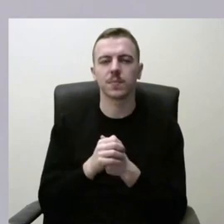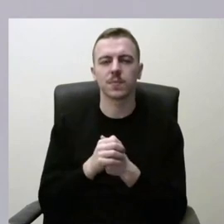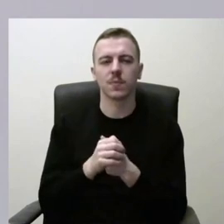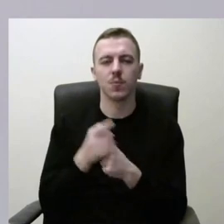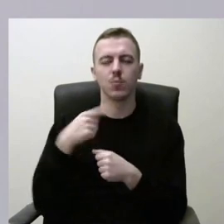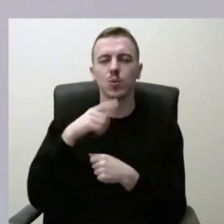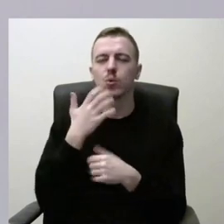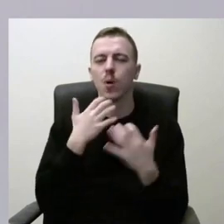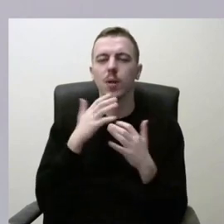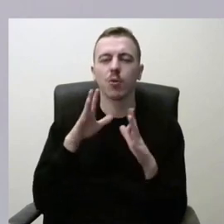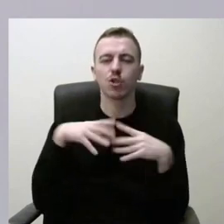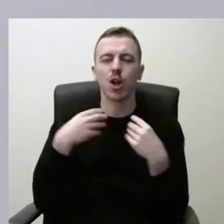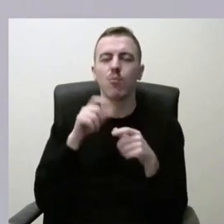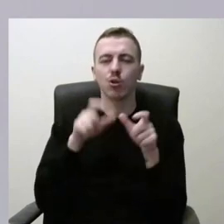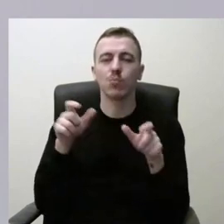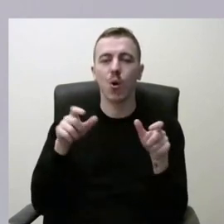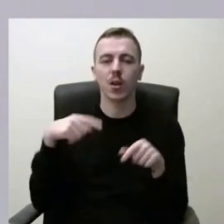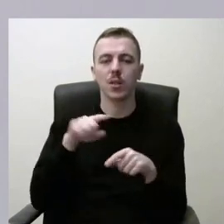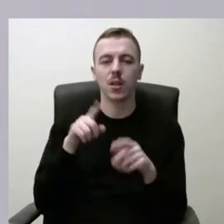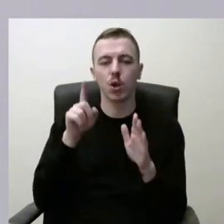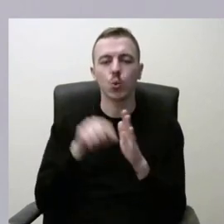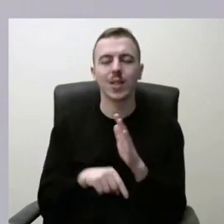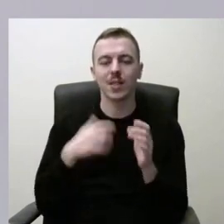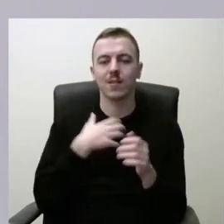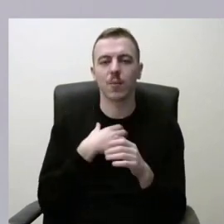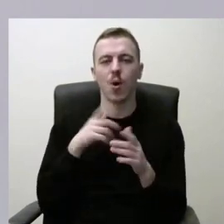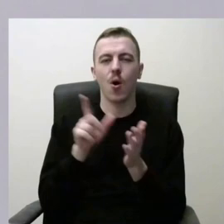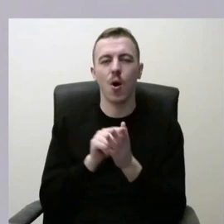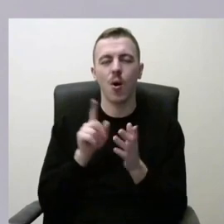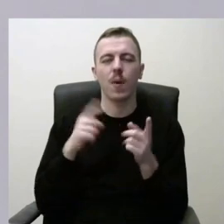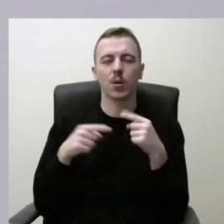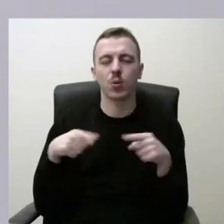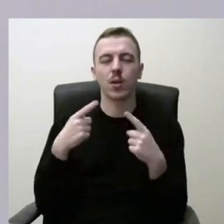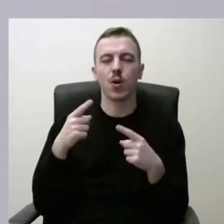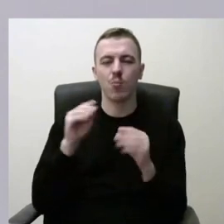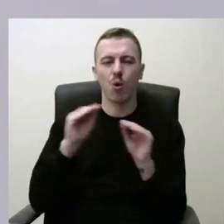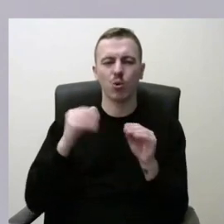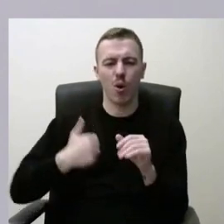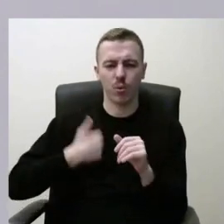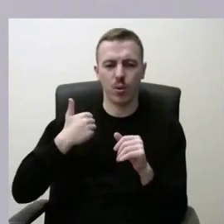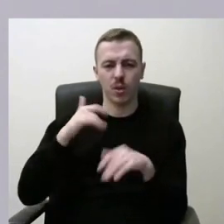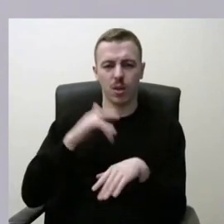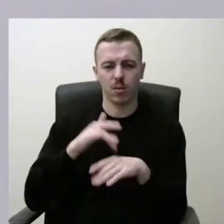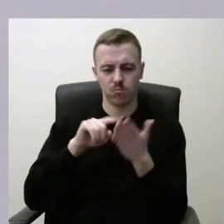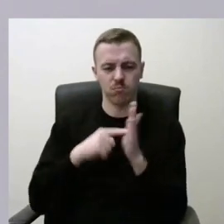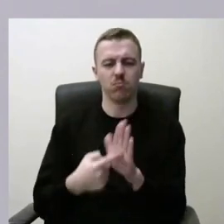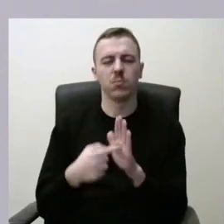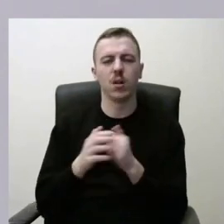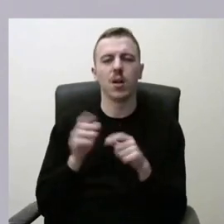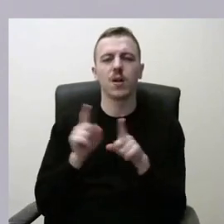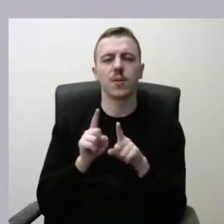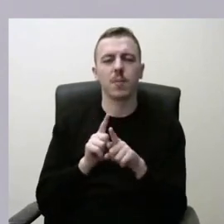kaip šeimos žmonės turinys. Turi būti atkurtas mokytojo autoritetas, turi būti pašalinti bet kokią